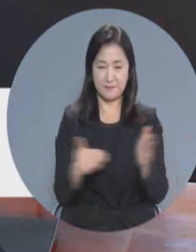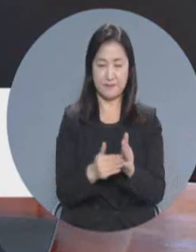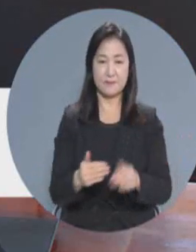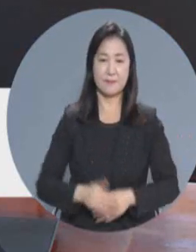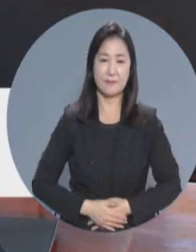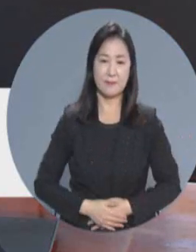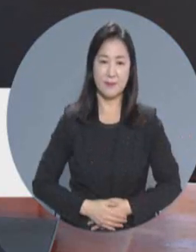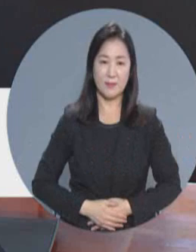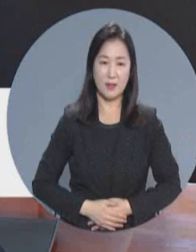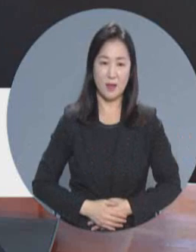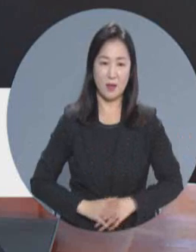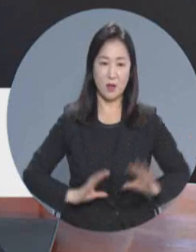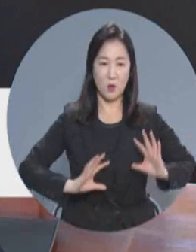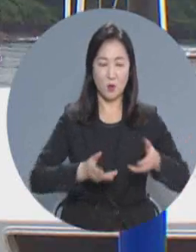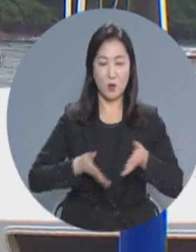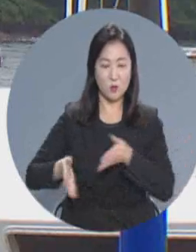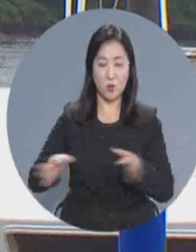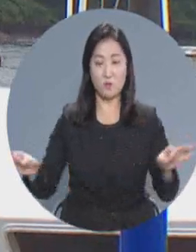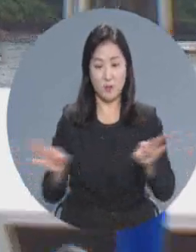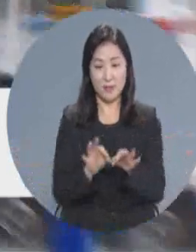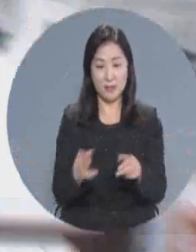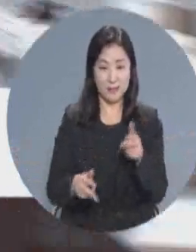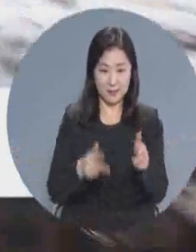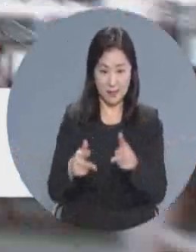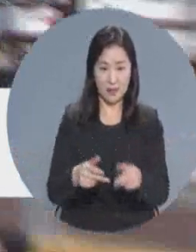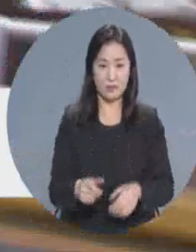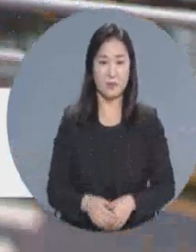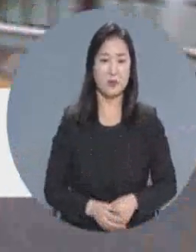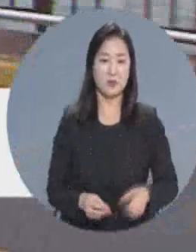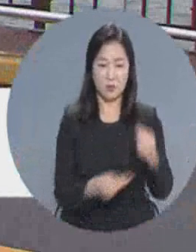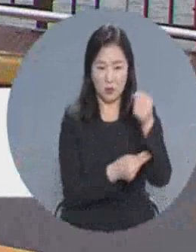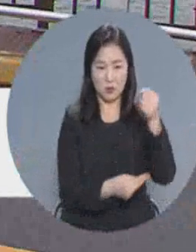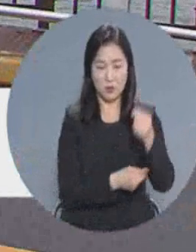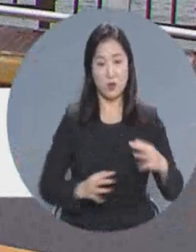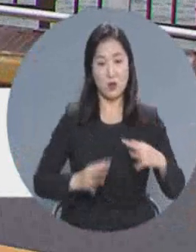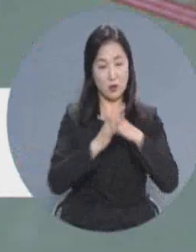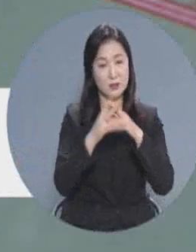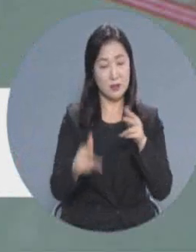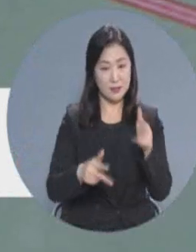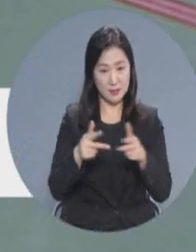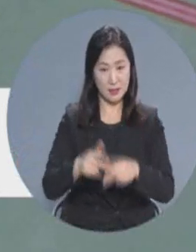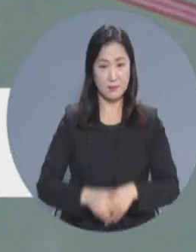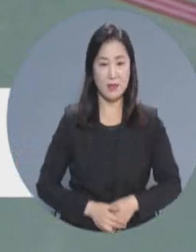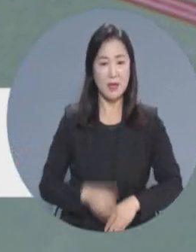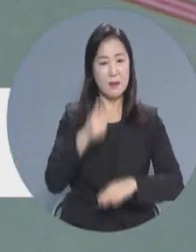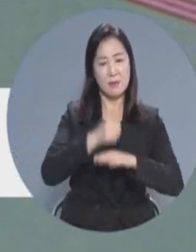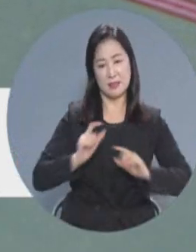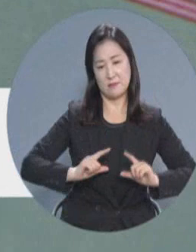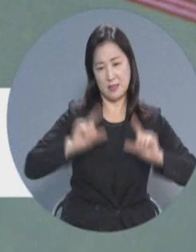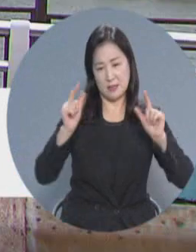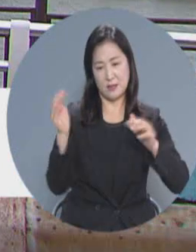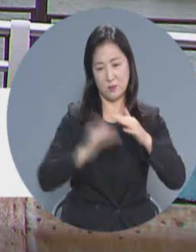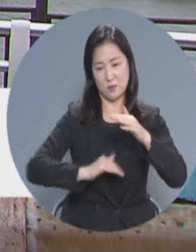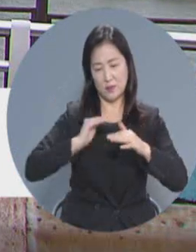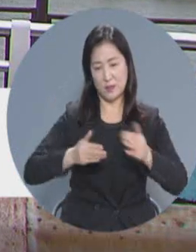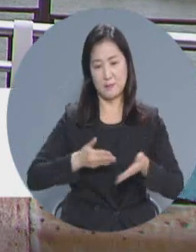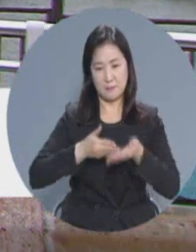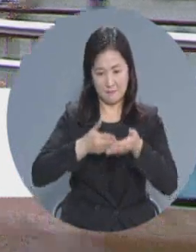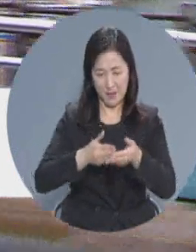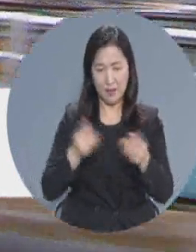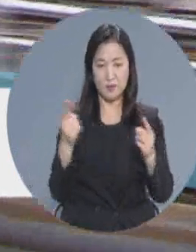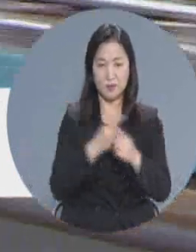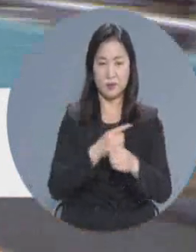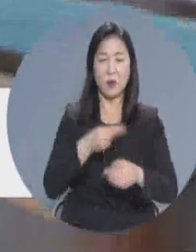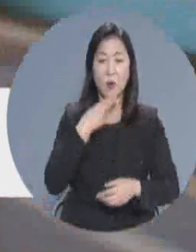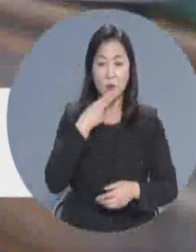따라 국도비 매칭 사업으로 추진되는 경도 연륙교 건설은 정례회 마지막 날 본회의에서 수정안이 발의되지 않으면